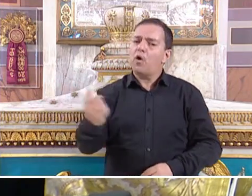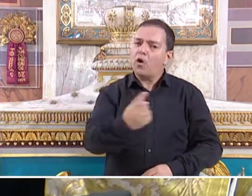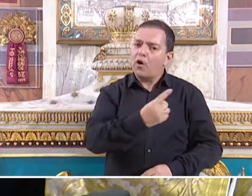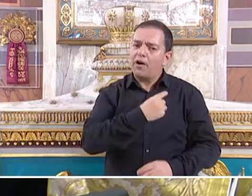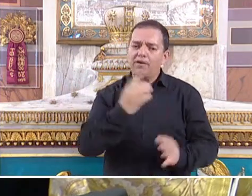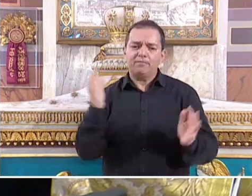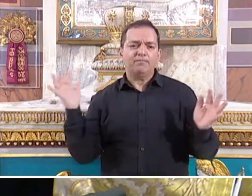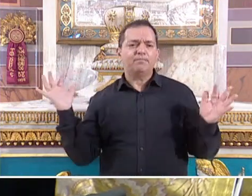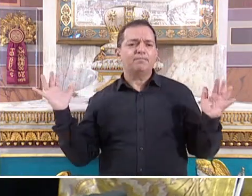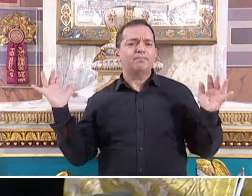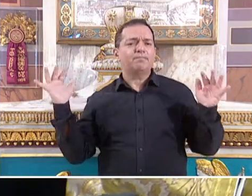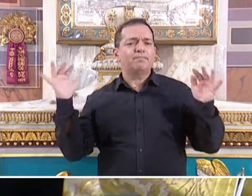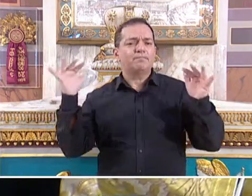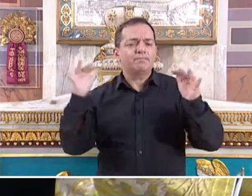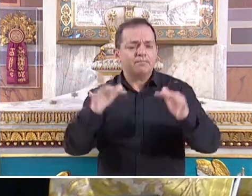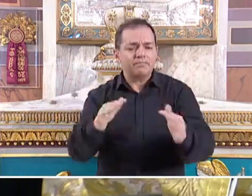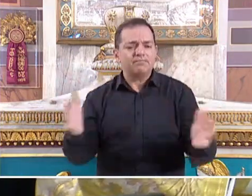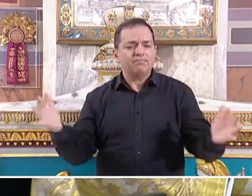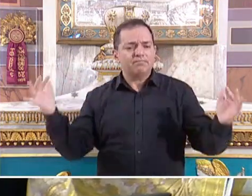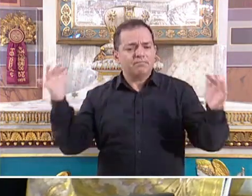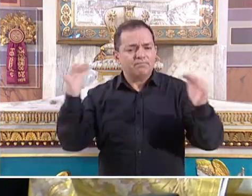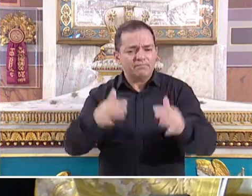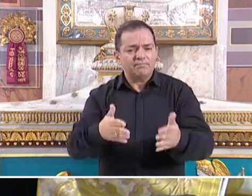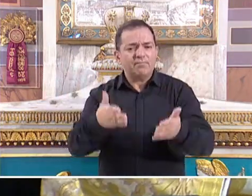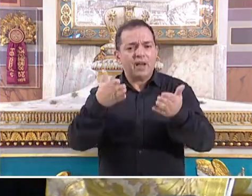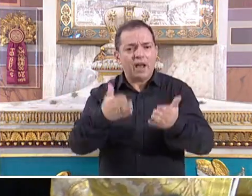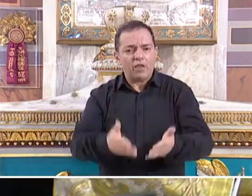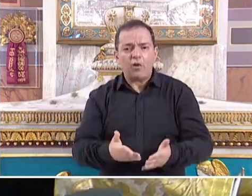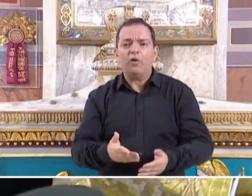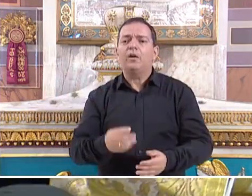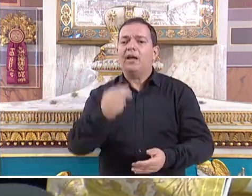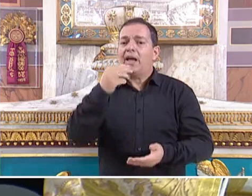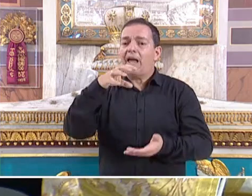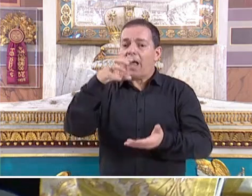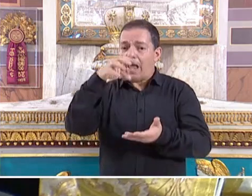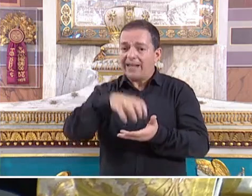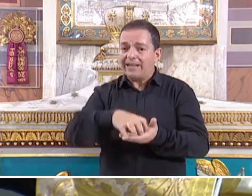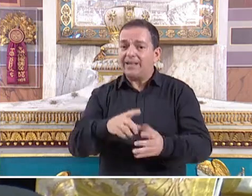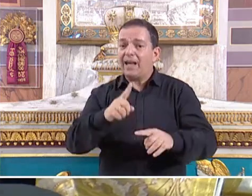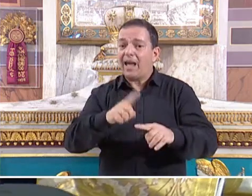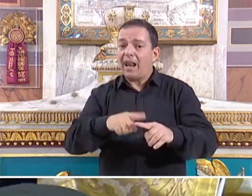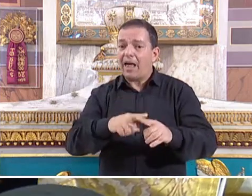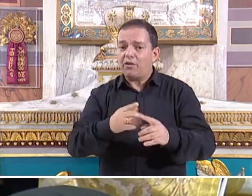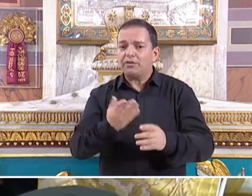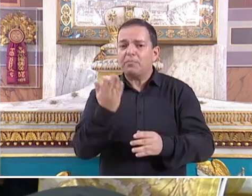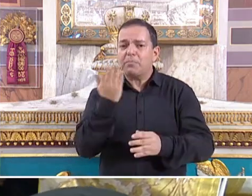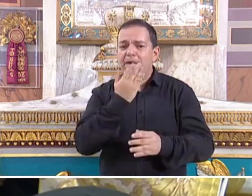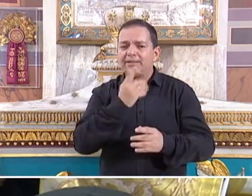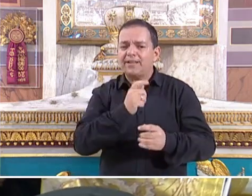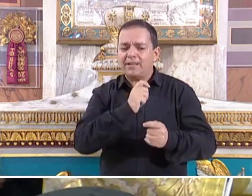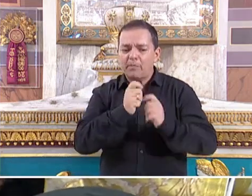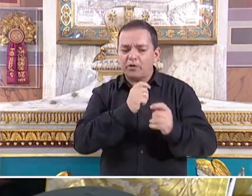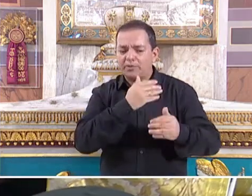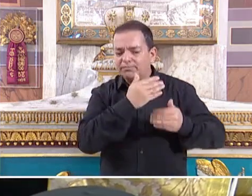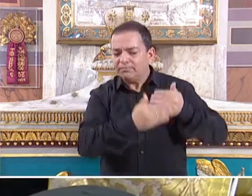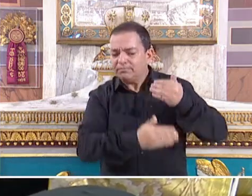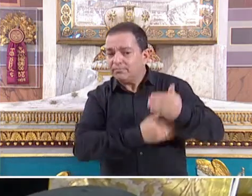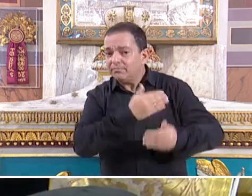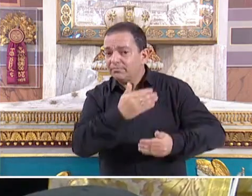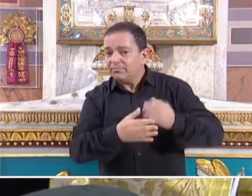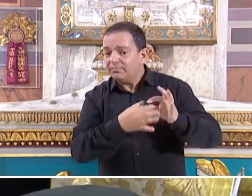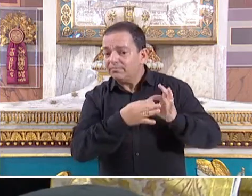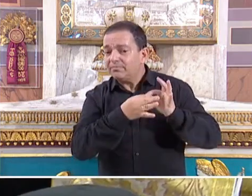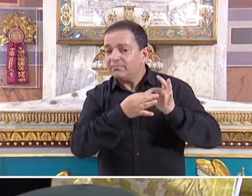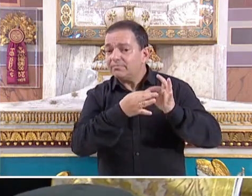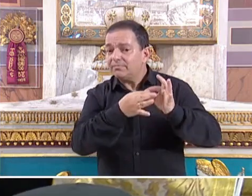Του στην Αποστολική Εκκλησία της Ελλάδος. Είναι η πατρίδα μας, είναι